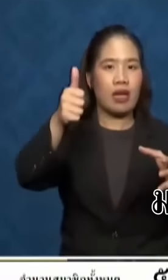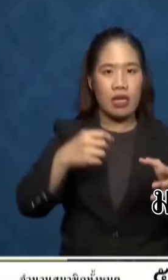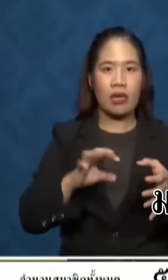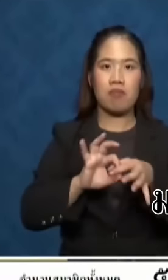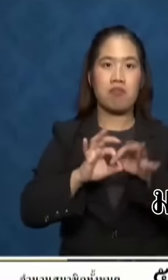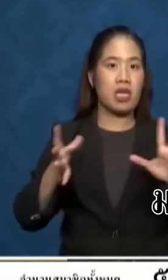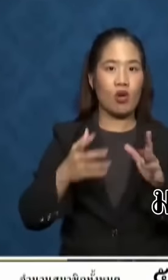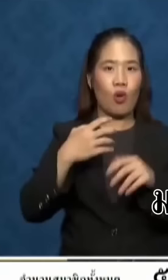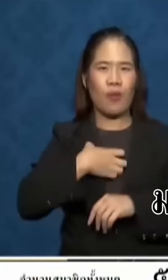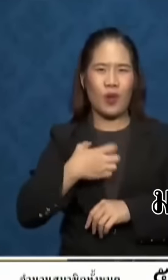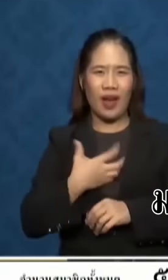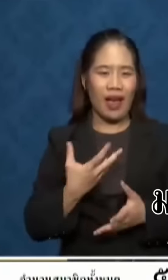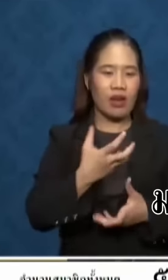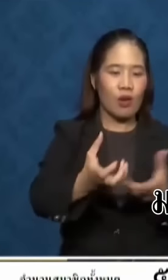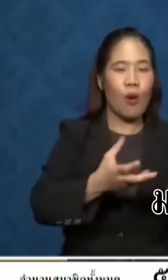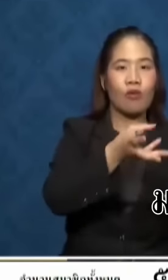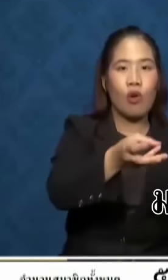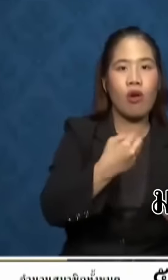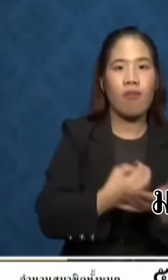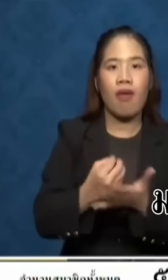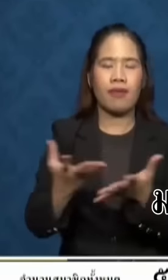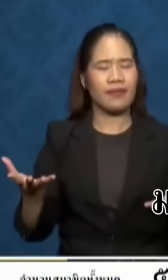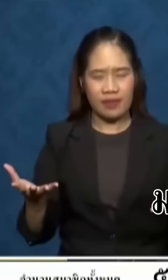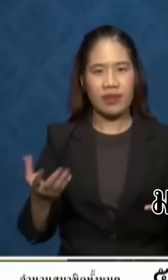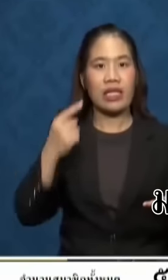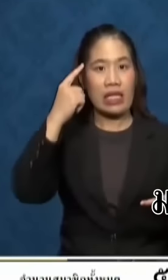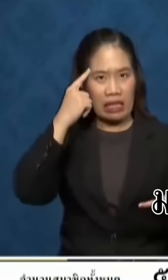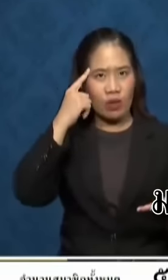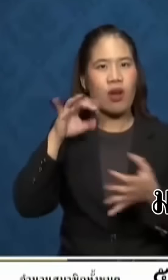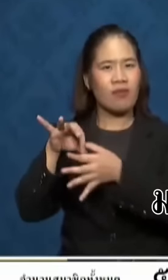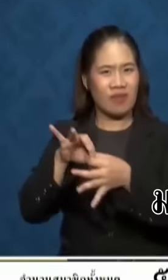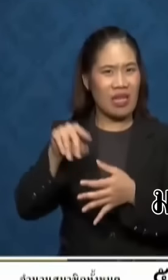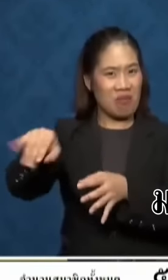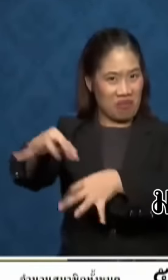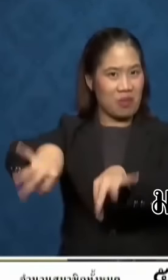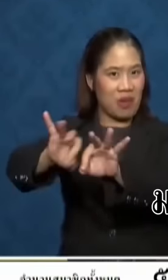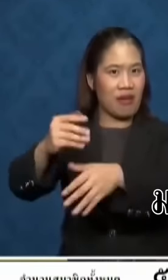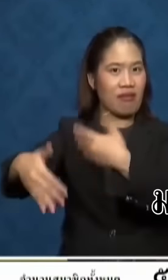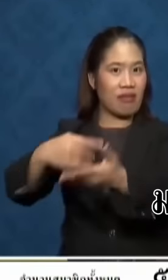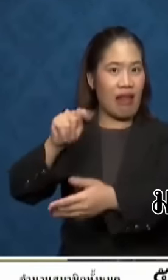บอุประสง อประทาน.ความคิดของเพรผมคิดว่า อุประสง อุประทานคือตัวสำคัญ.